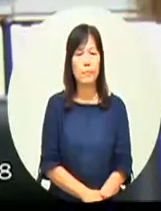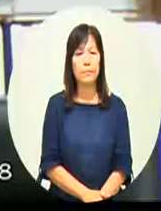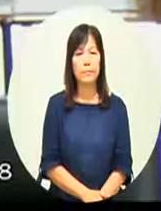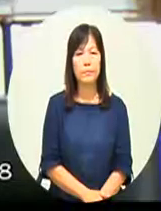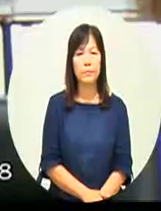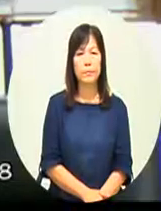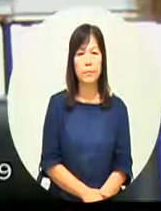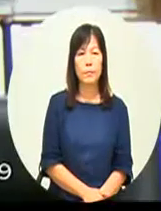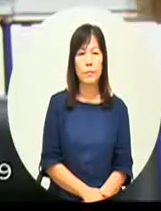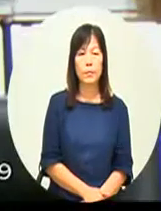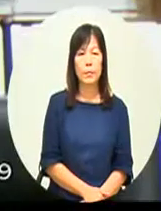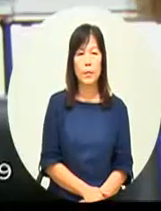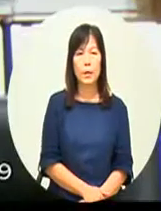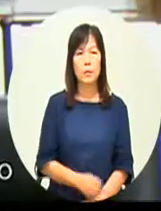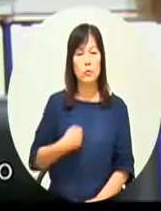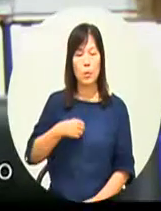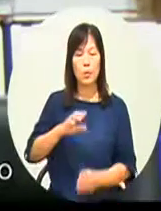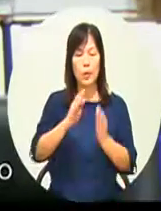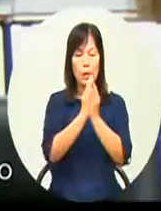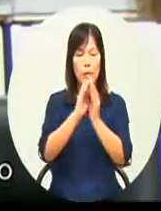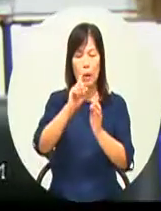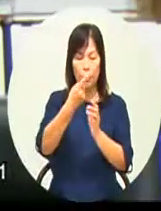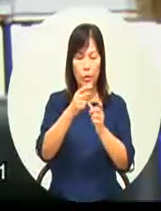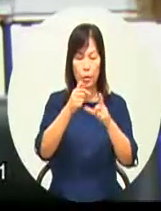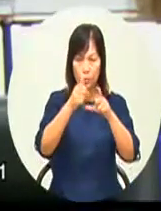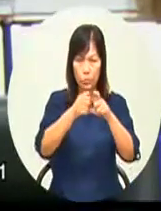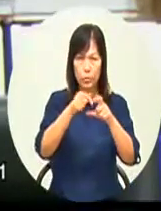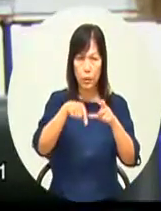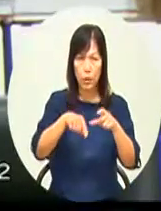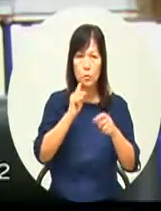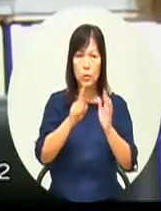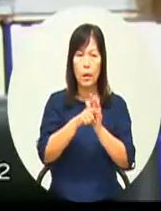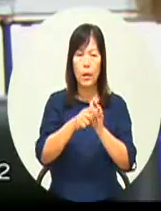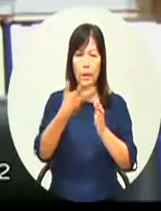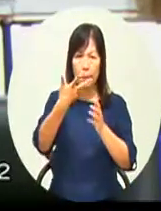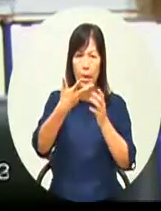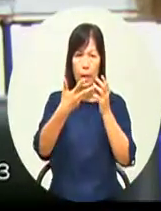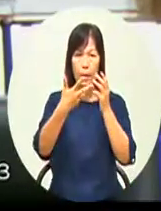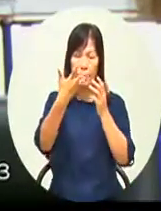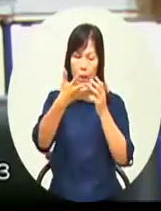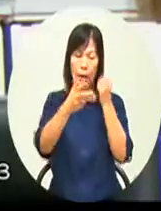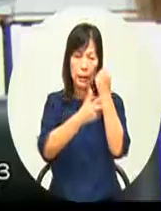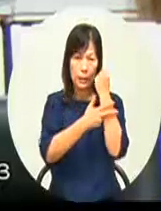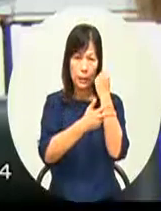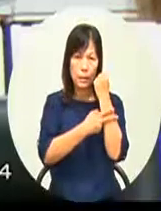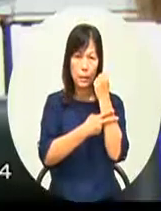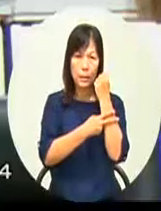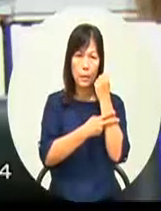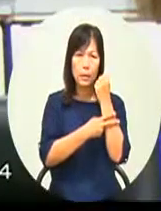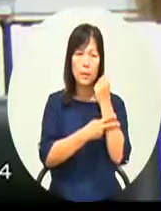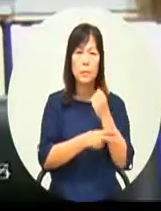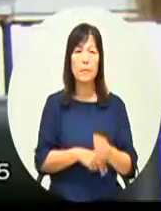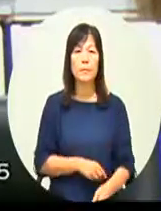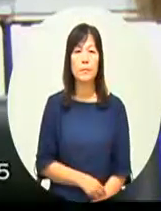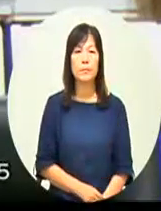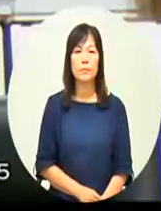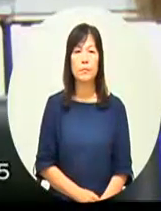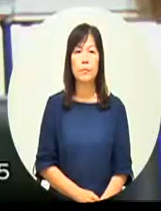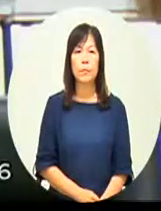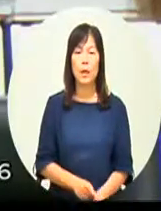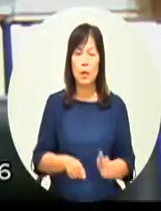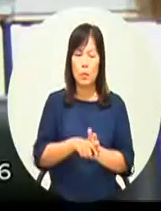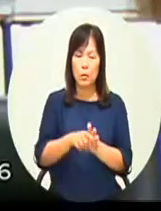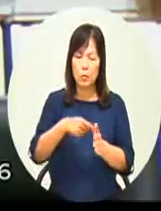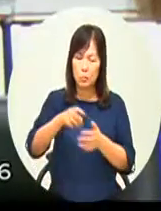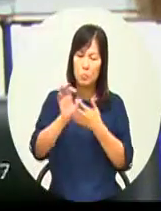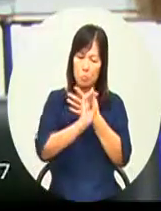那么我就以我们桃园区来说，八个里是值得开发观光